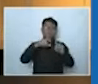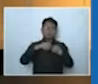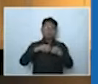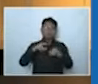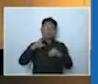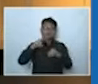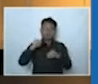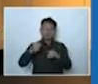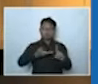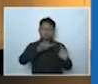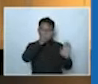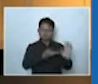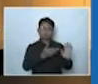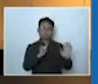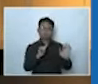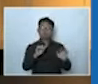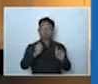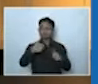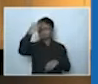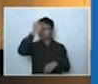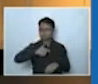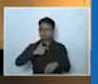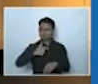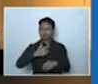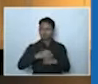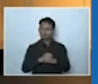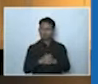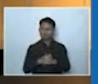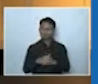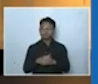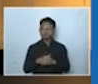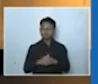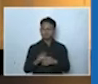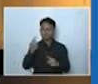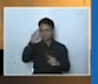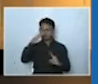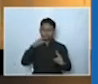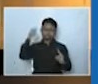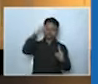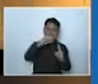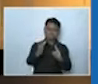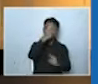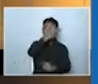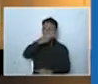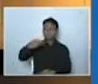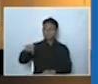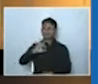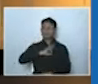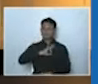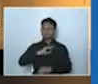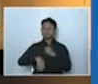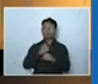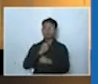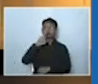konsep yang pertama adalah bagaimana melanjutkan pembangunan Sulsel terkoneksi dalam artian kita melihat lintas harian